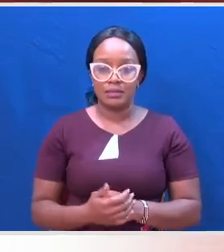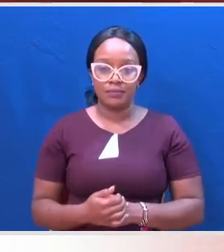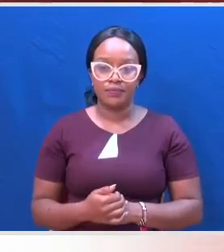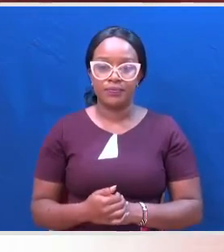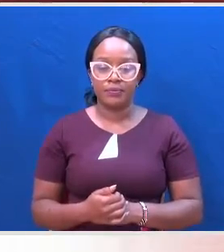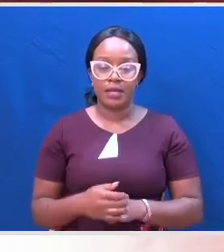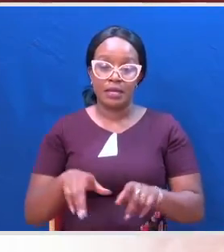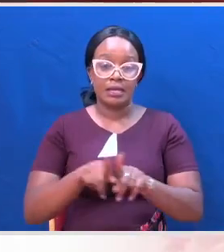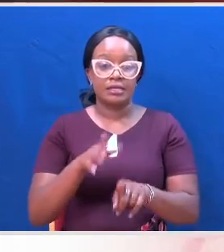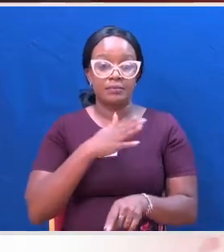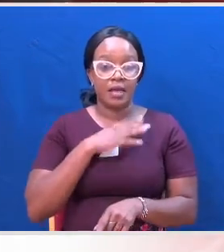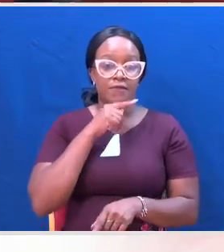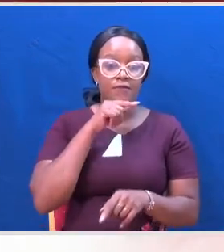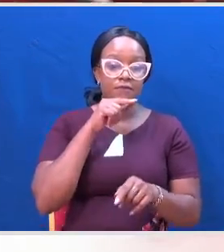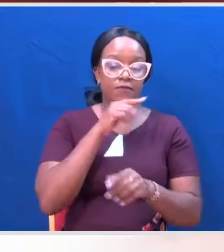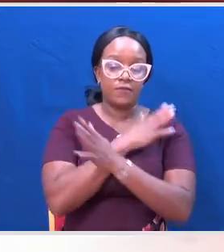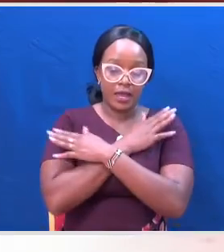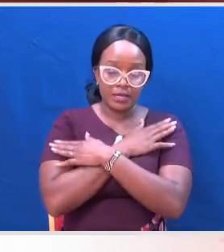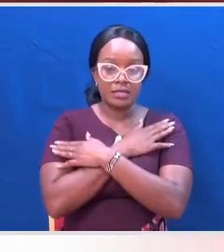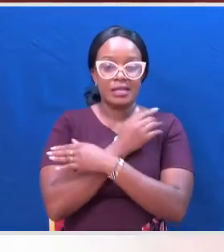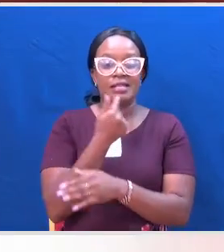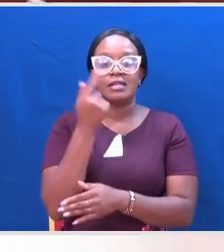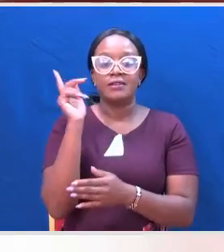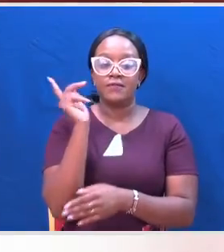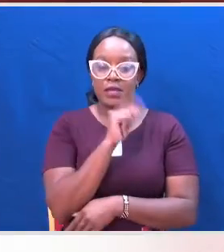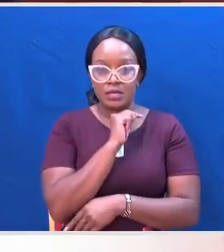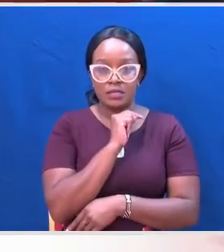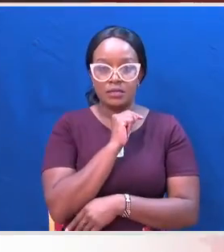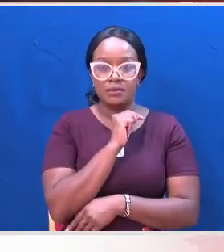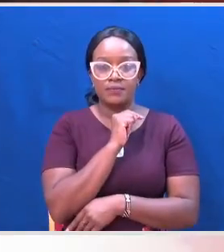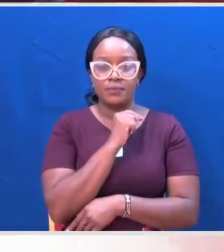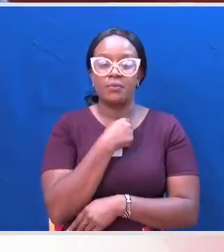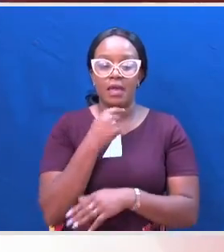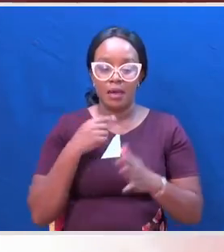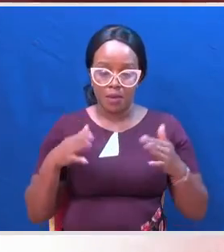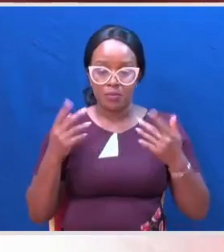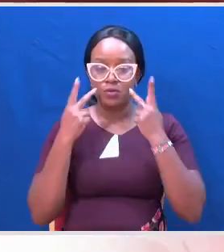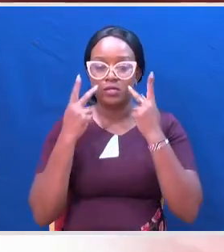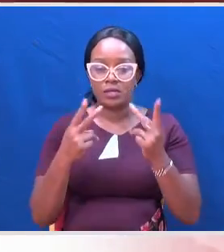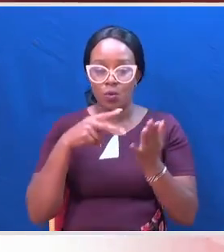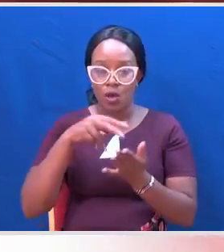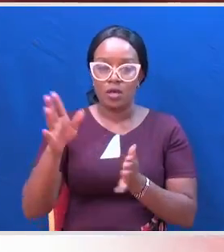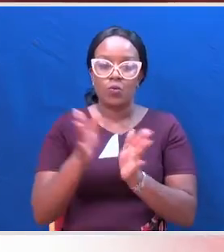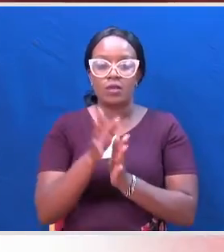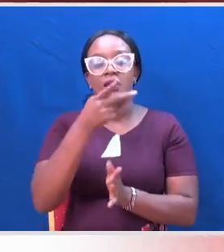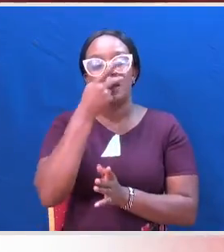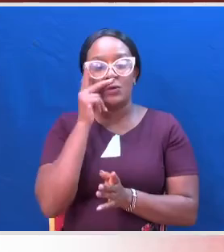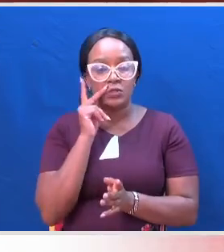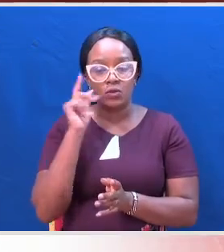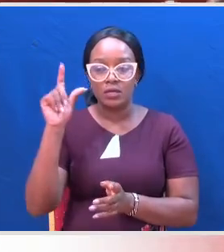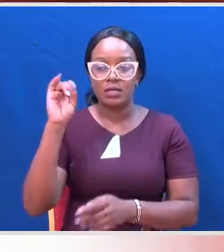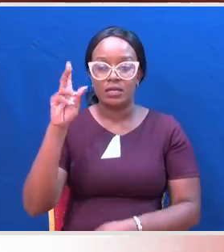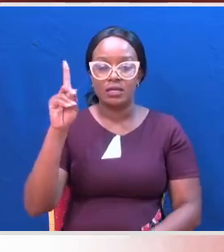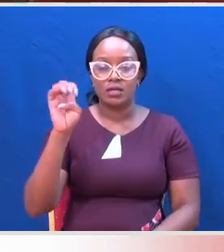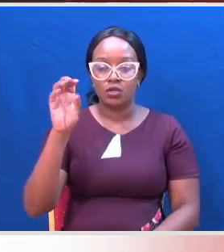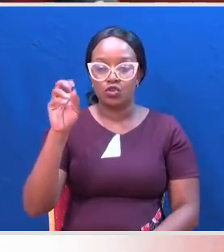ndugu zangu wamesema, Your Excellency, I think it is time. Na nafurahi vile nikiona ukitembea na Gideon Moi, ukitembea na Kalonzo Musyoka, ukitembea